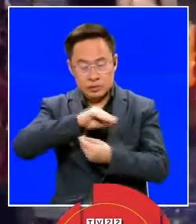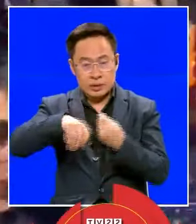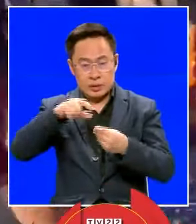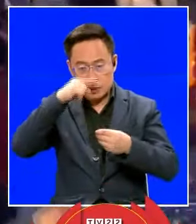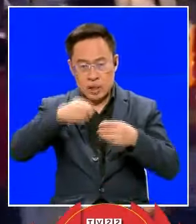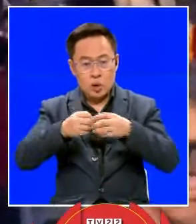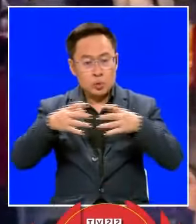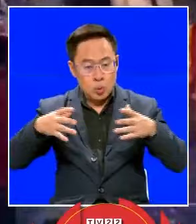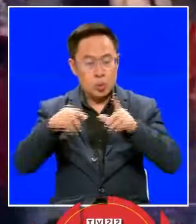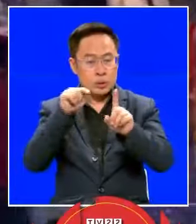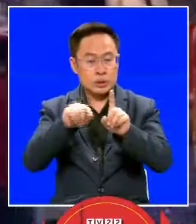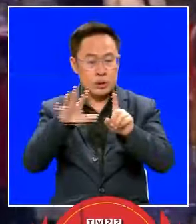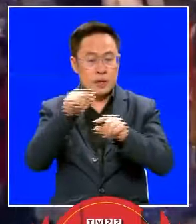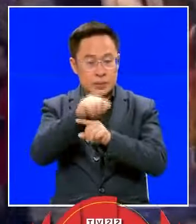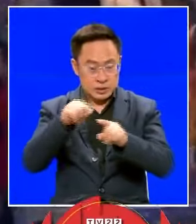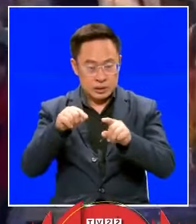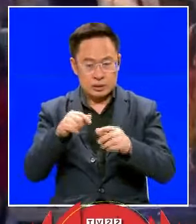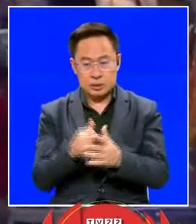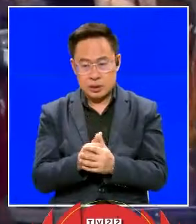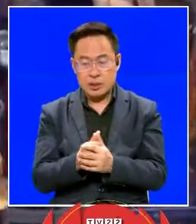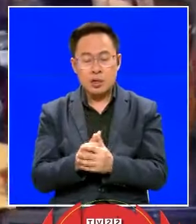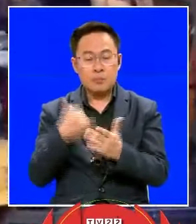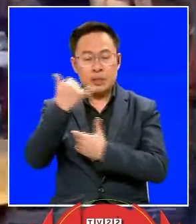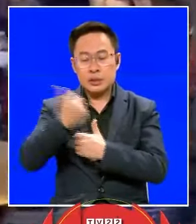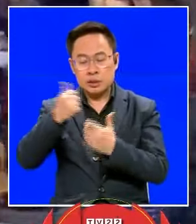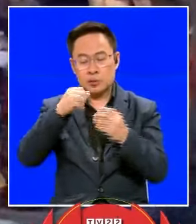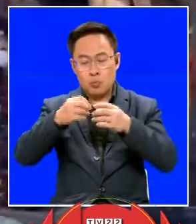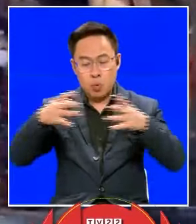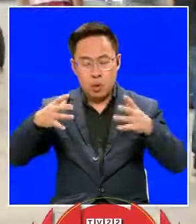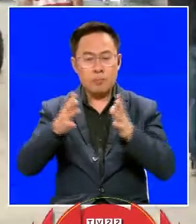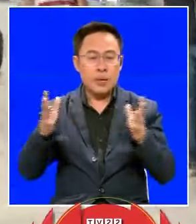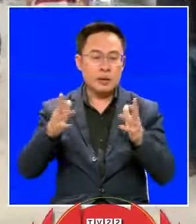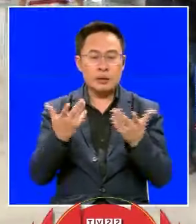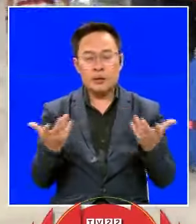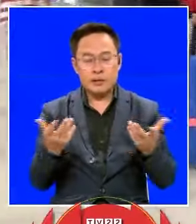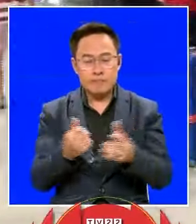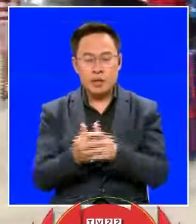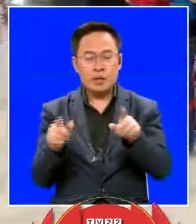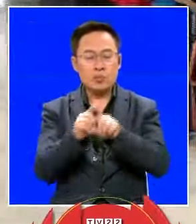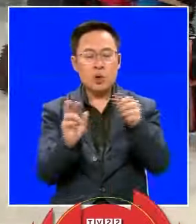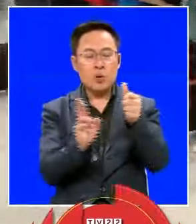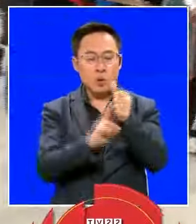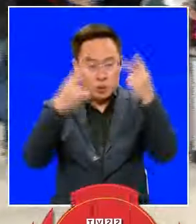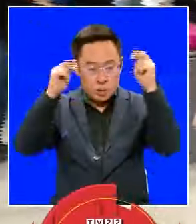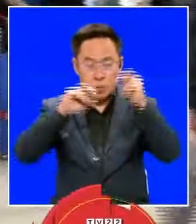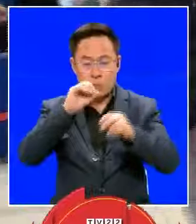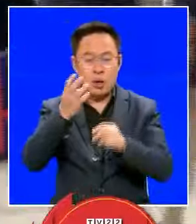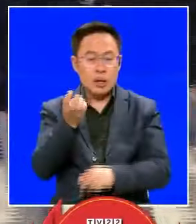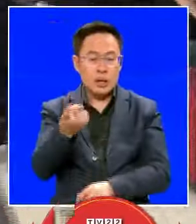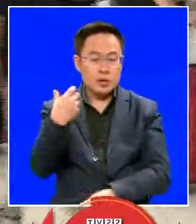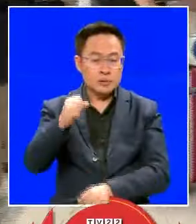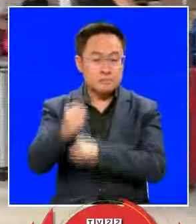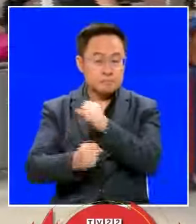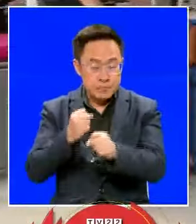วิกฤตได้หรือไม่อ่ะเชื่อสิเดี๋ยวต้องมีคนออกมาวนกลับไปในอ่างเดิมก็เหมือนกับที่รองนายกภูมิธรรมออกมาบอกอ่ะข้าว 10ปีกินให้ดู